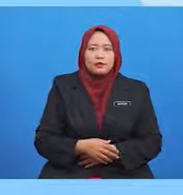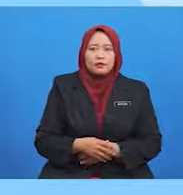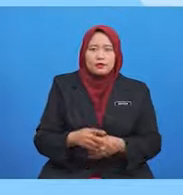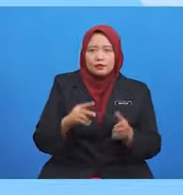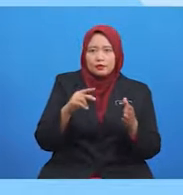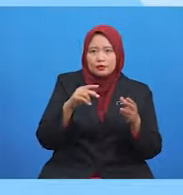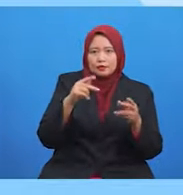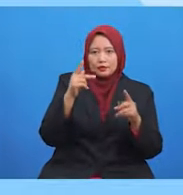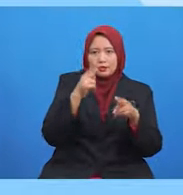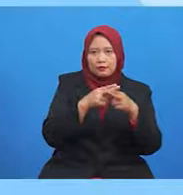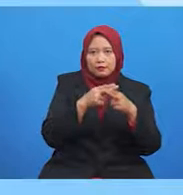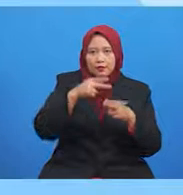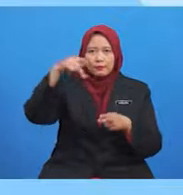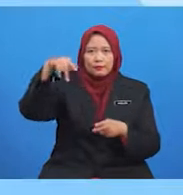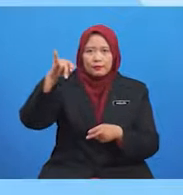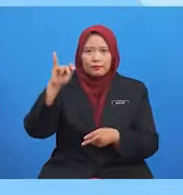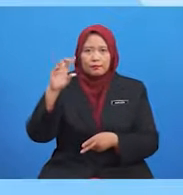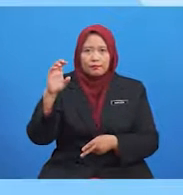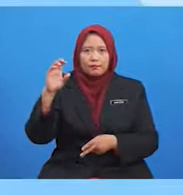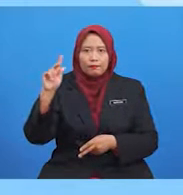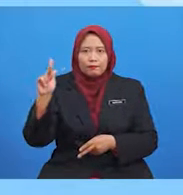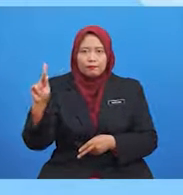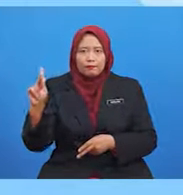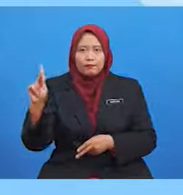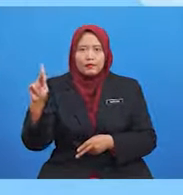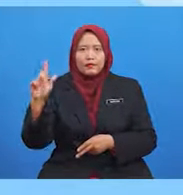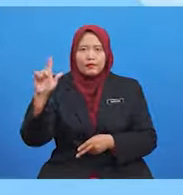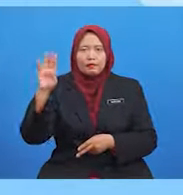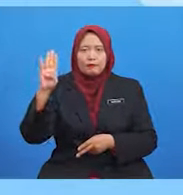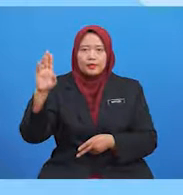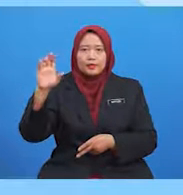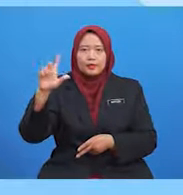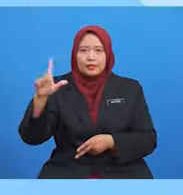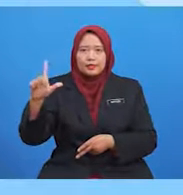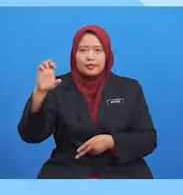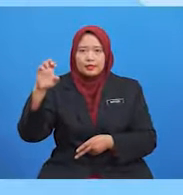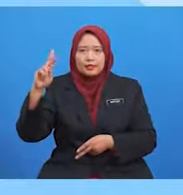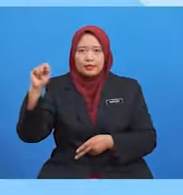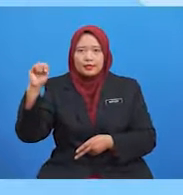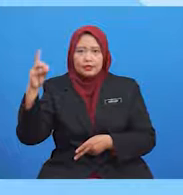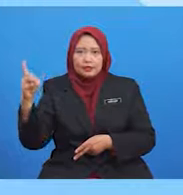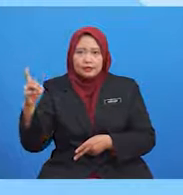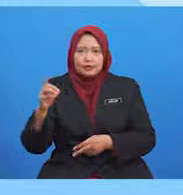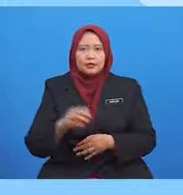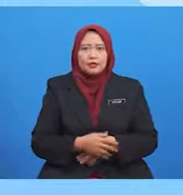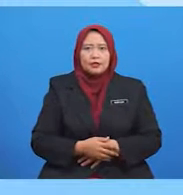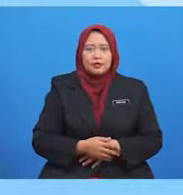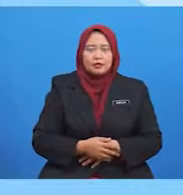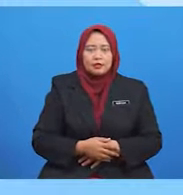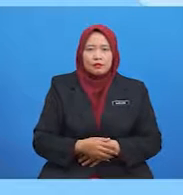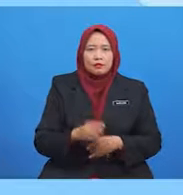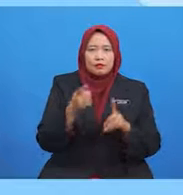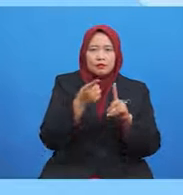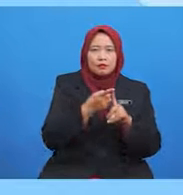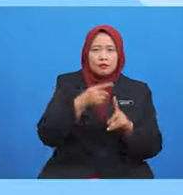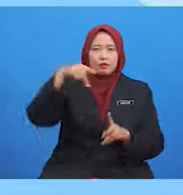mengekstrak dua elemen radioaktif iaitu pertama polonium dan yang